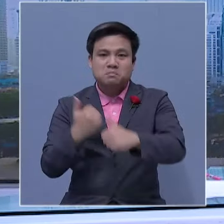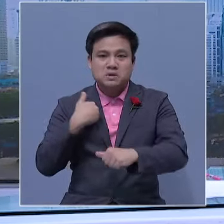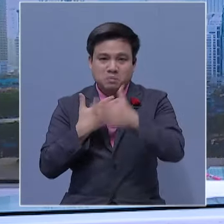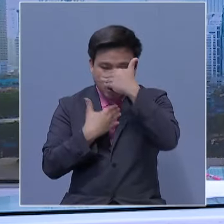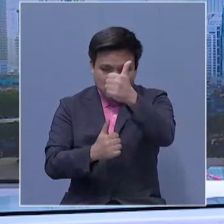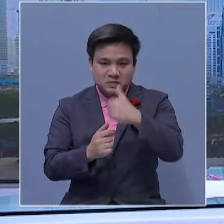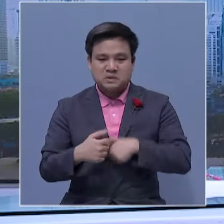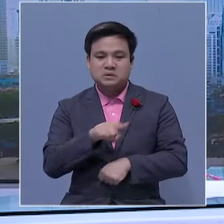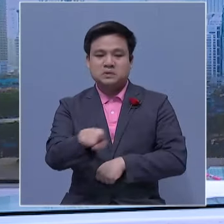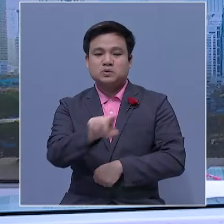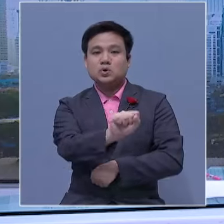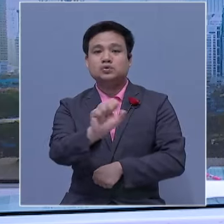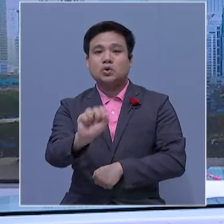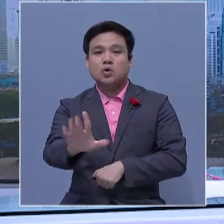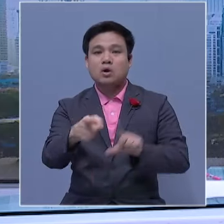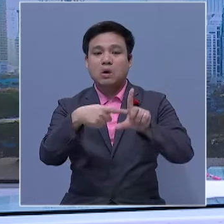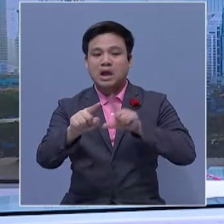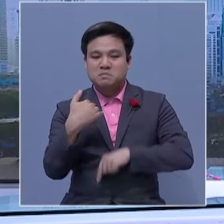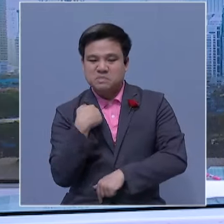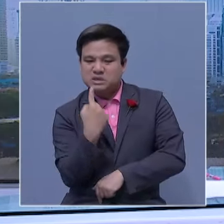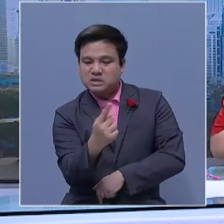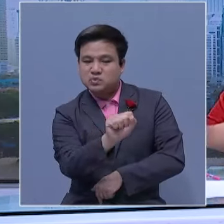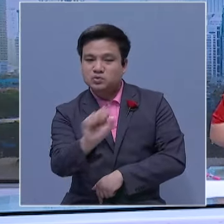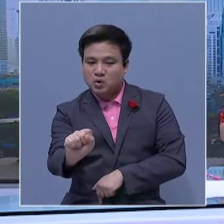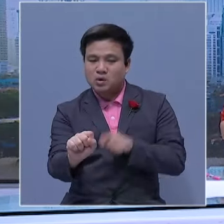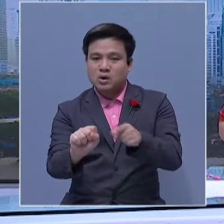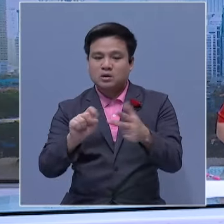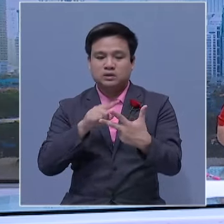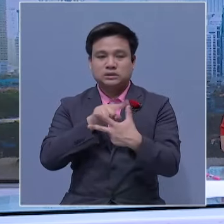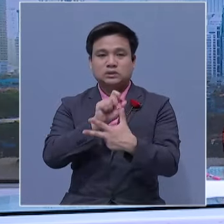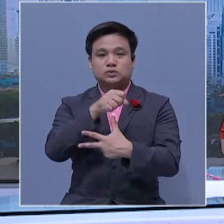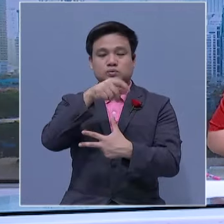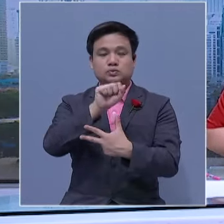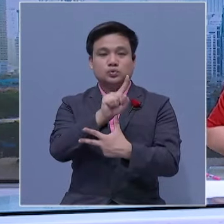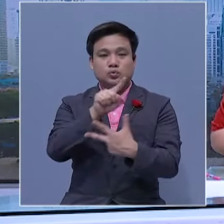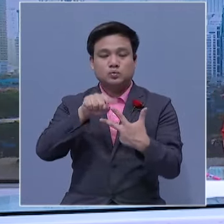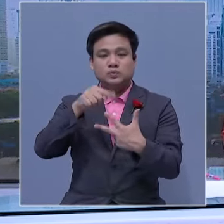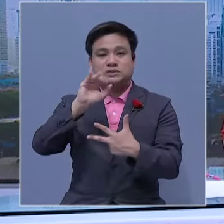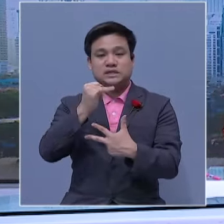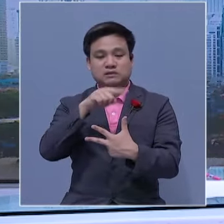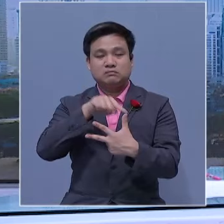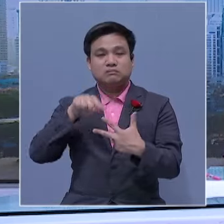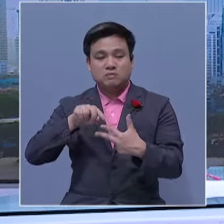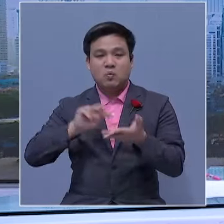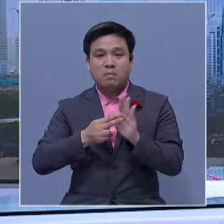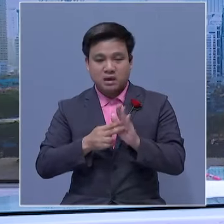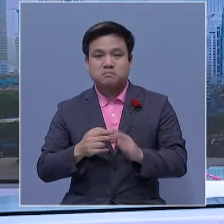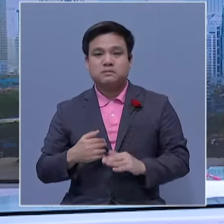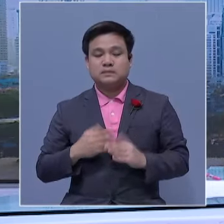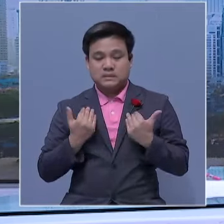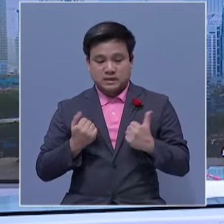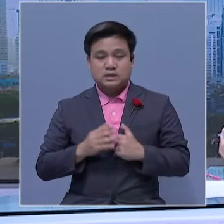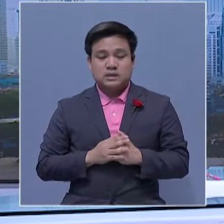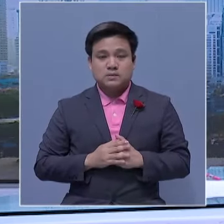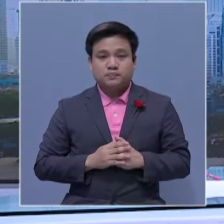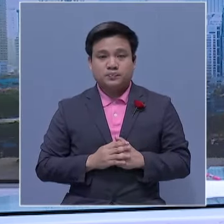สสก้าไกลหนีทหารหรือเปล่าโอเป็นประเด็นใหญ่เนาะมีคุณจิรัตน์กับคุณสุพนัสใช่มั้ยที่ถูกกล่าวหาเนี่ยนะครับล่าสุดทางคุณวิโรจลักขณะ